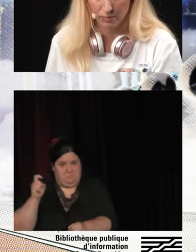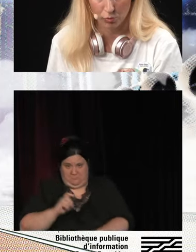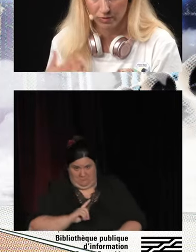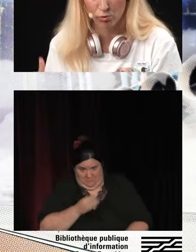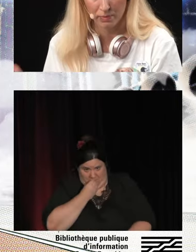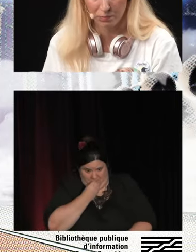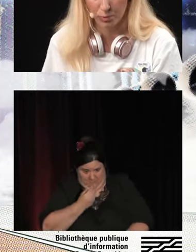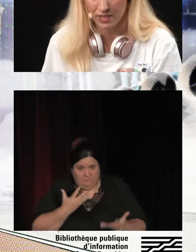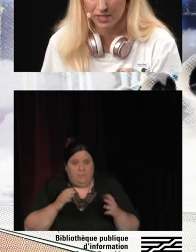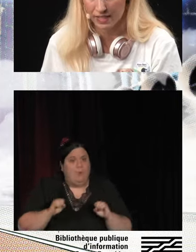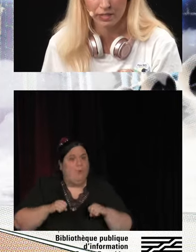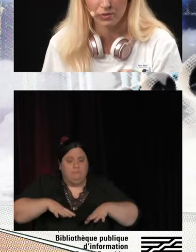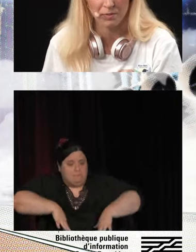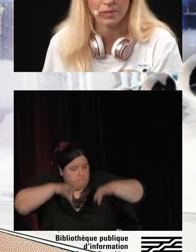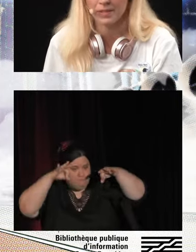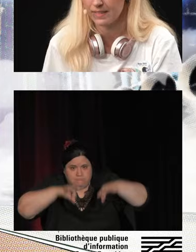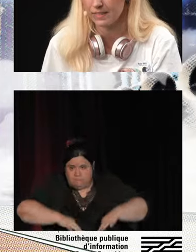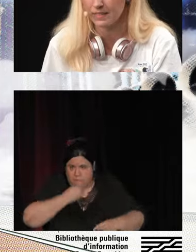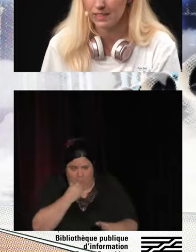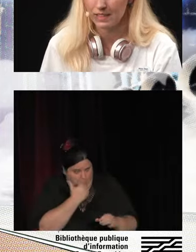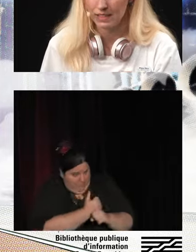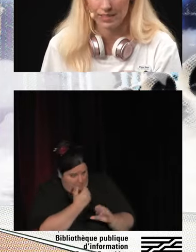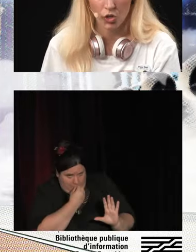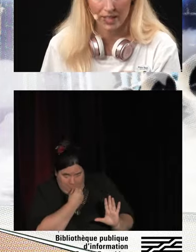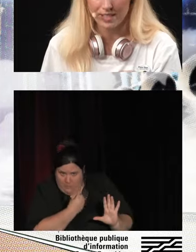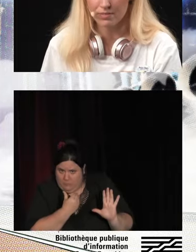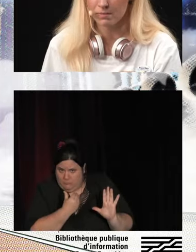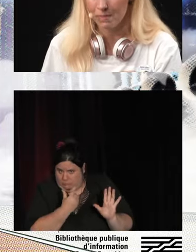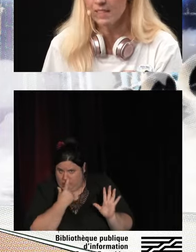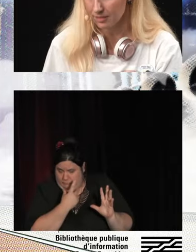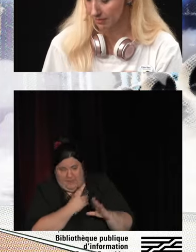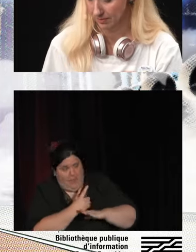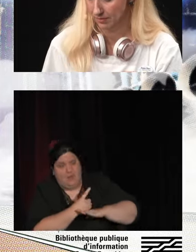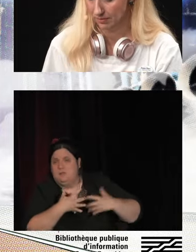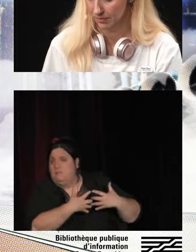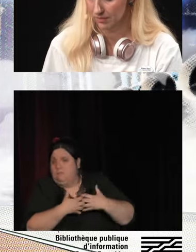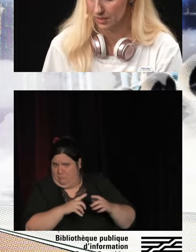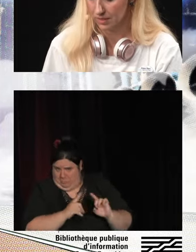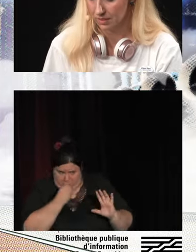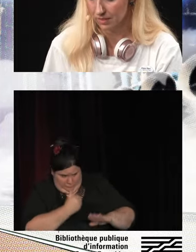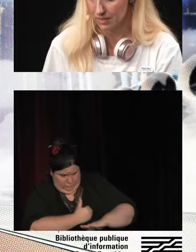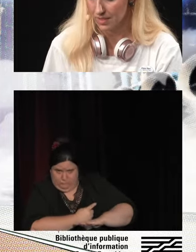parce que je pouvais toujours mettre pause, etc. Et que le timer était encore actif. Mais